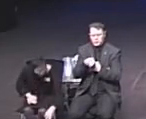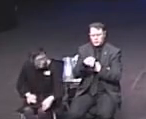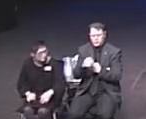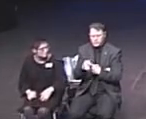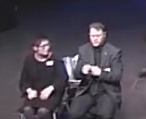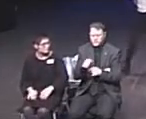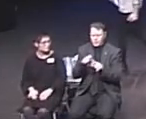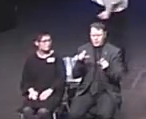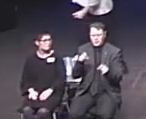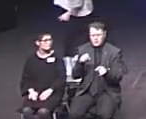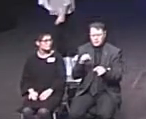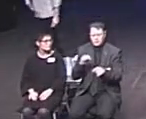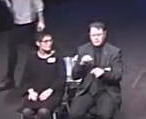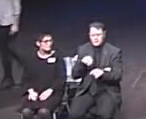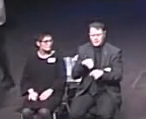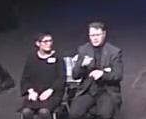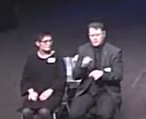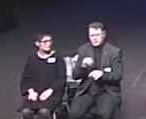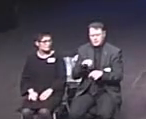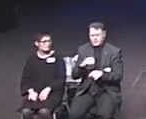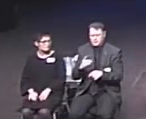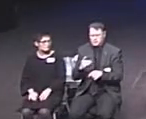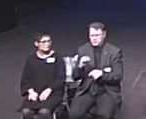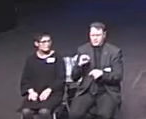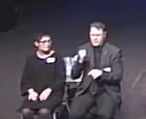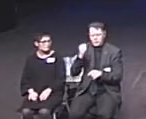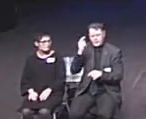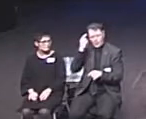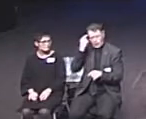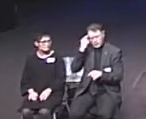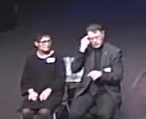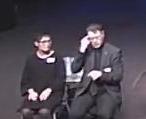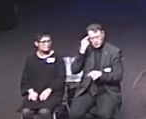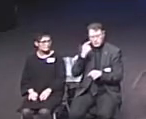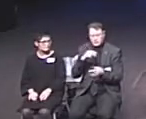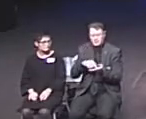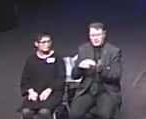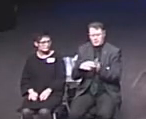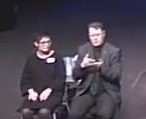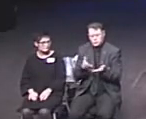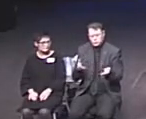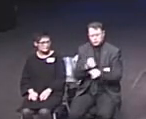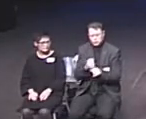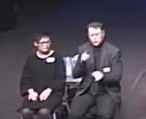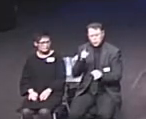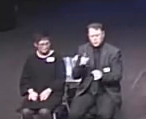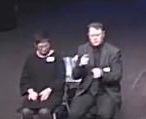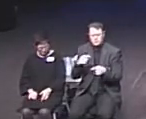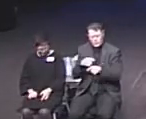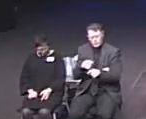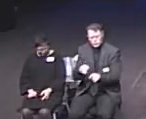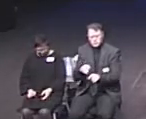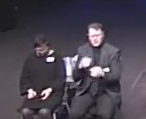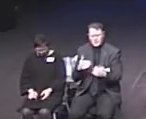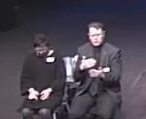MegaMind on Tekniskan museetin kaikkien aikojen suurin ja monimutkaisin kehitystyö. Ja